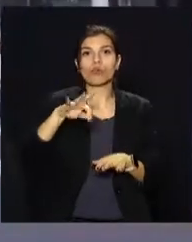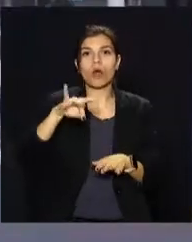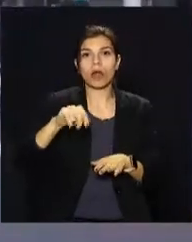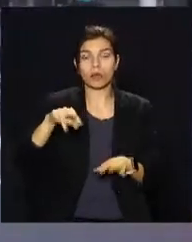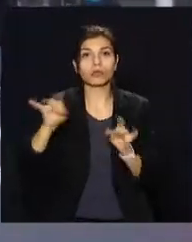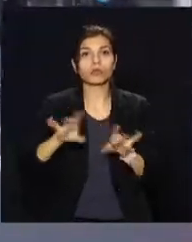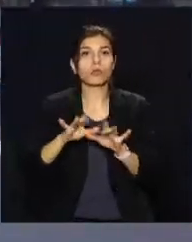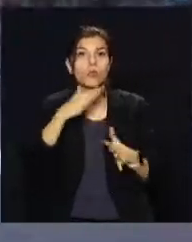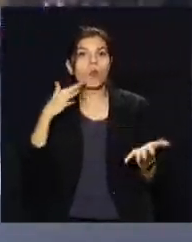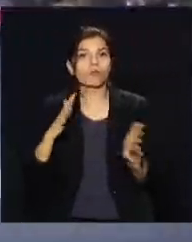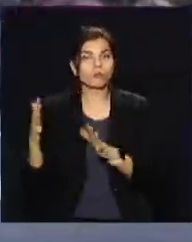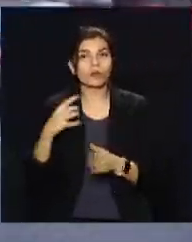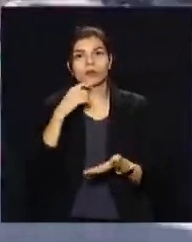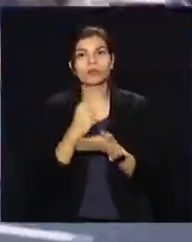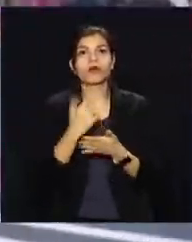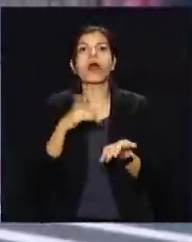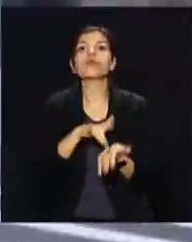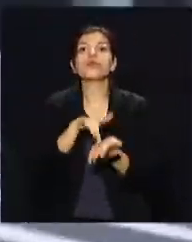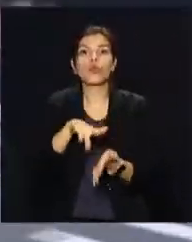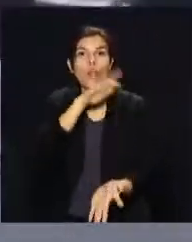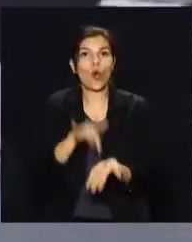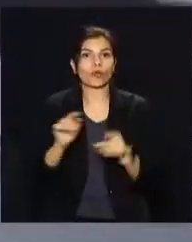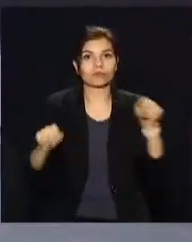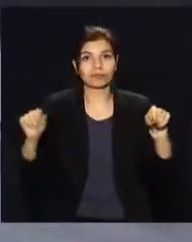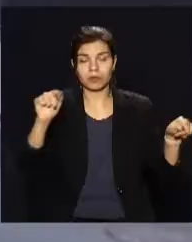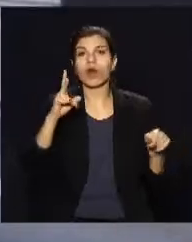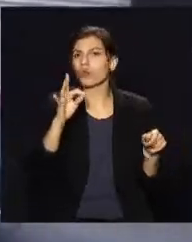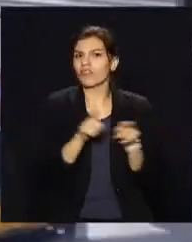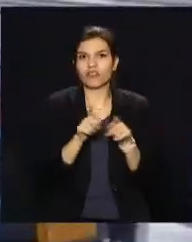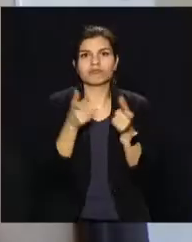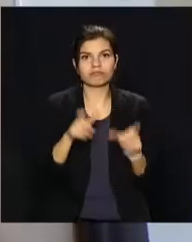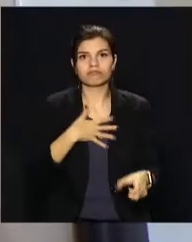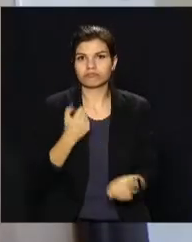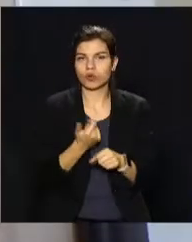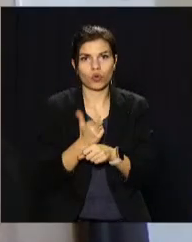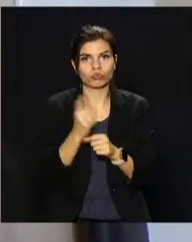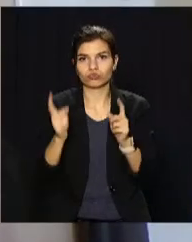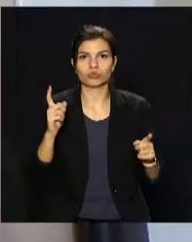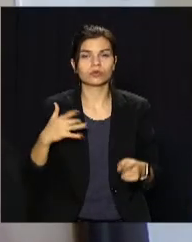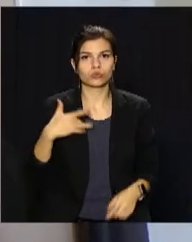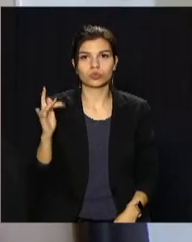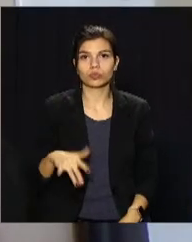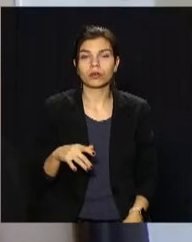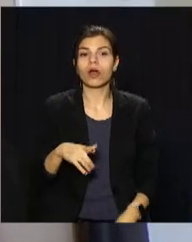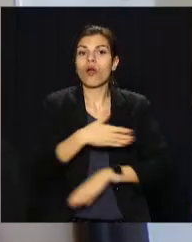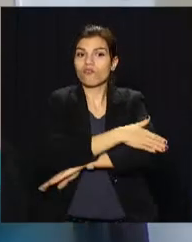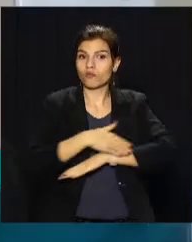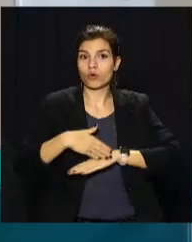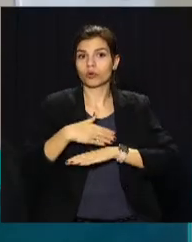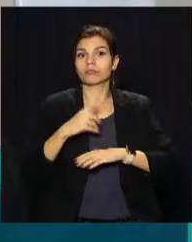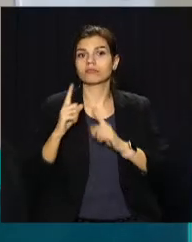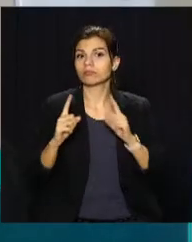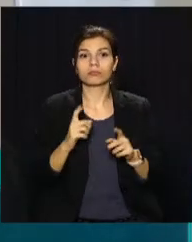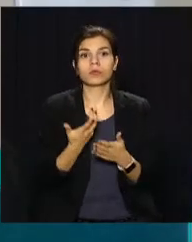Розповідає, більшість випадків фіксують у туристичних містах. Проте обмеження майже всюди однакові. Можливі заходи вуличні, тобто